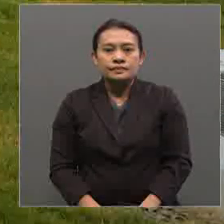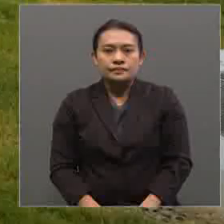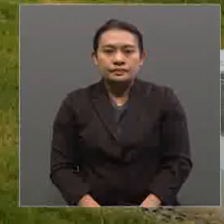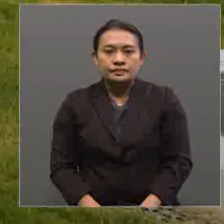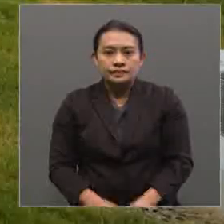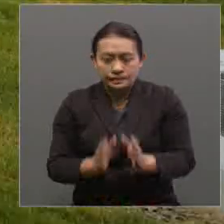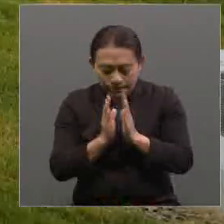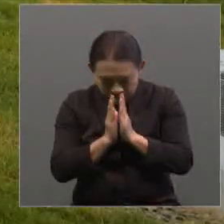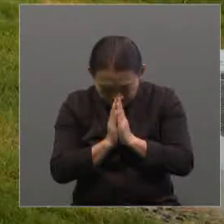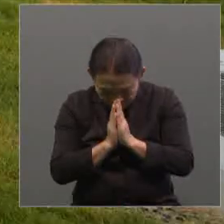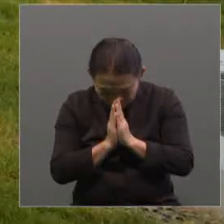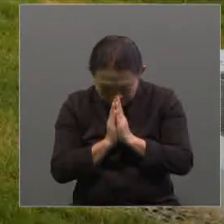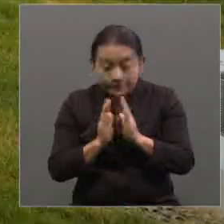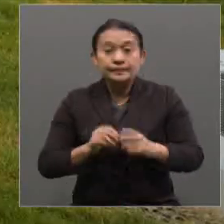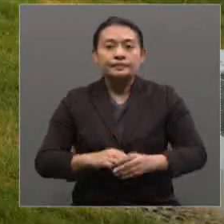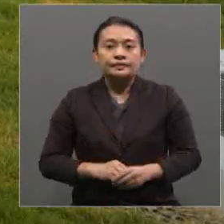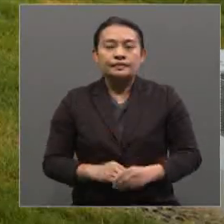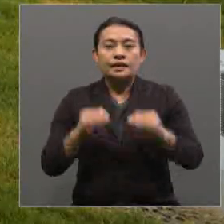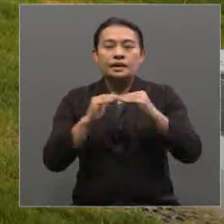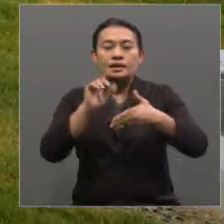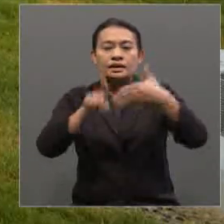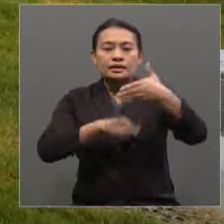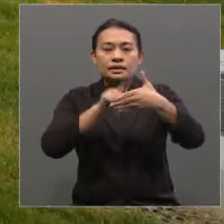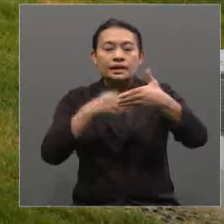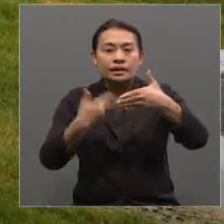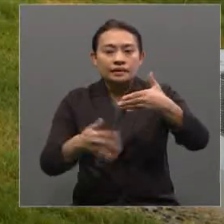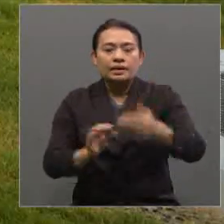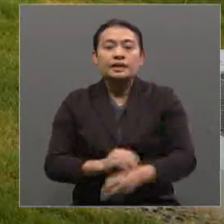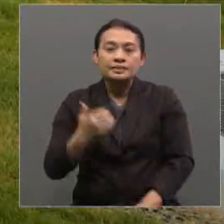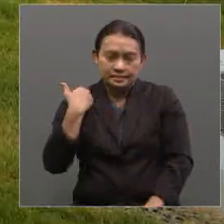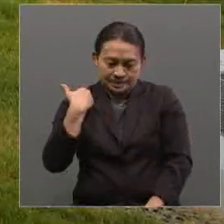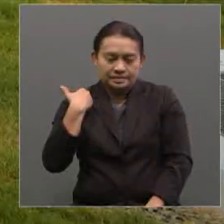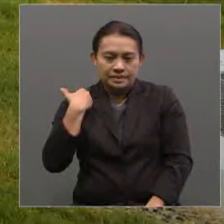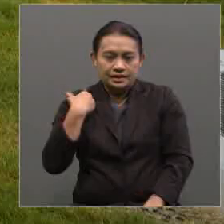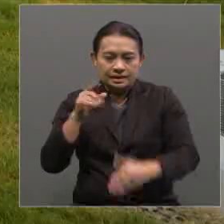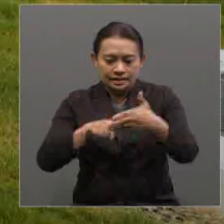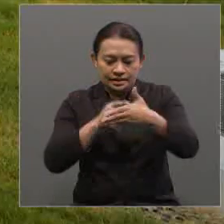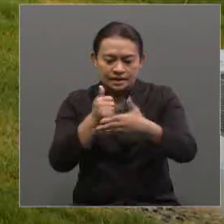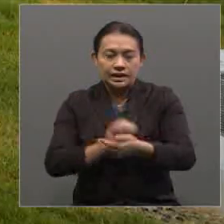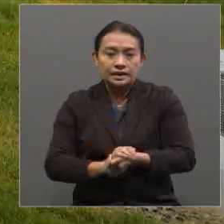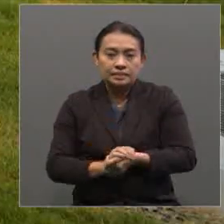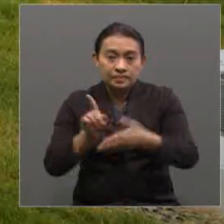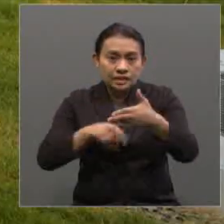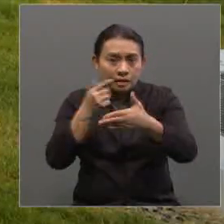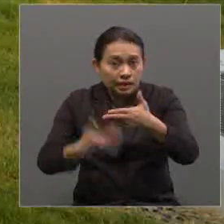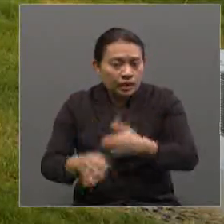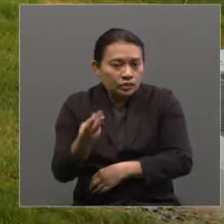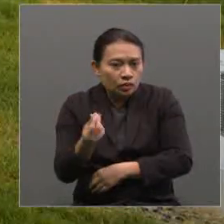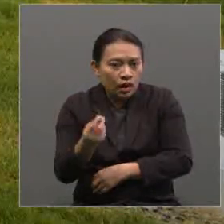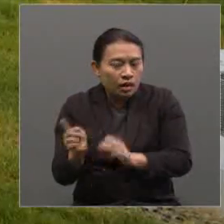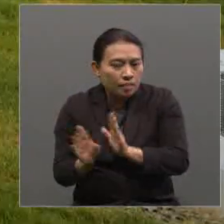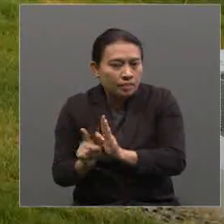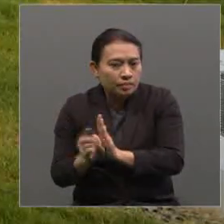สวัสดีครับมีสิทธิ์เลือกตั้งแล้วยังครับตอนนี้ มีแล้วครับ มีแล้วใช่ไหมผ่านการเลือกตั้งมาแล้วกี่ครั้งจำได้ไหม